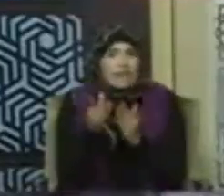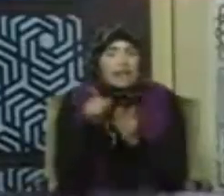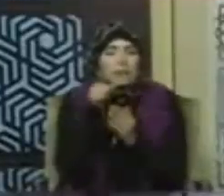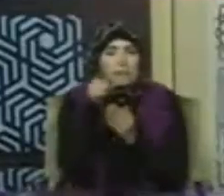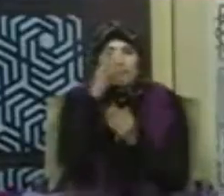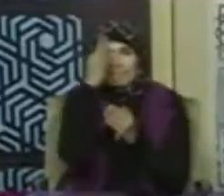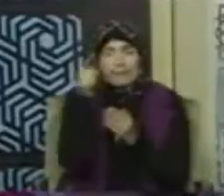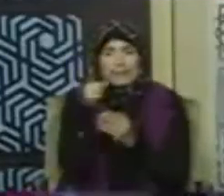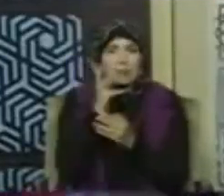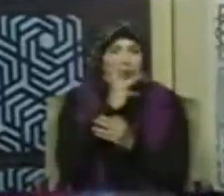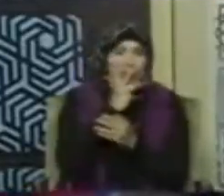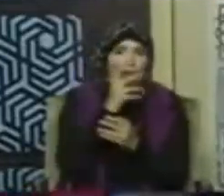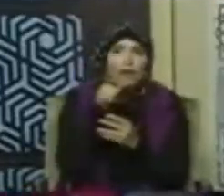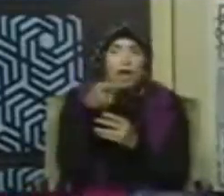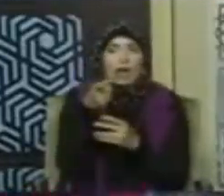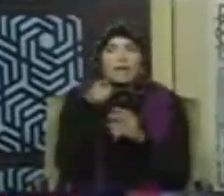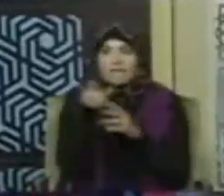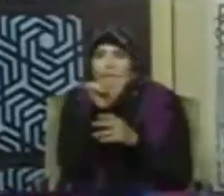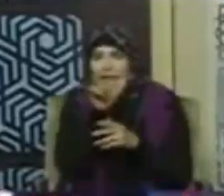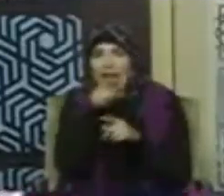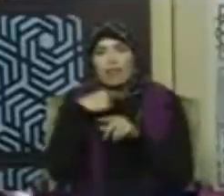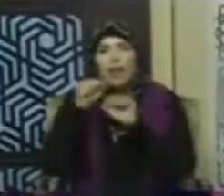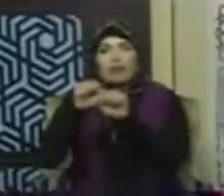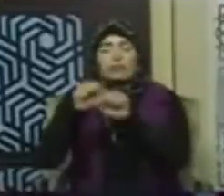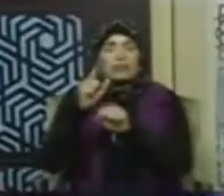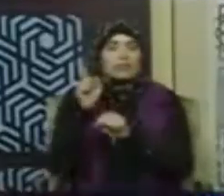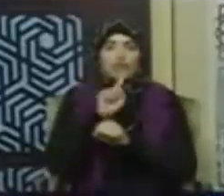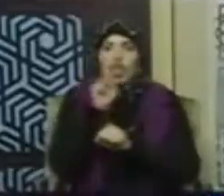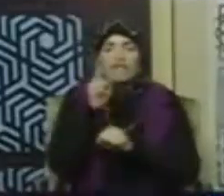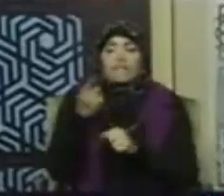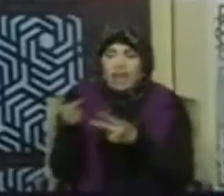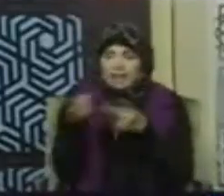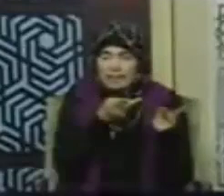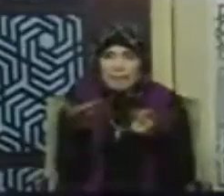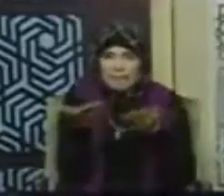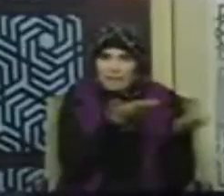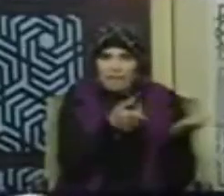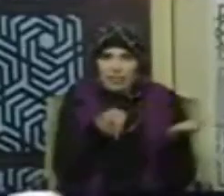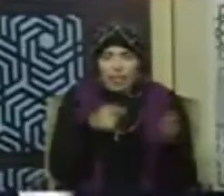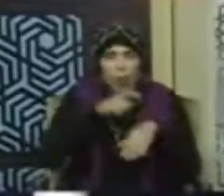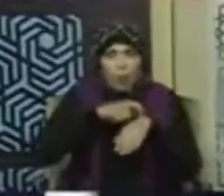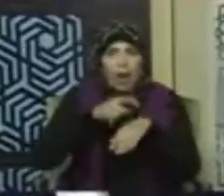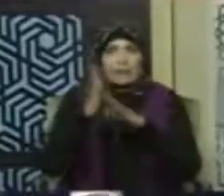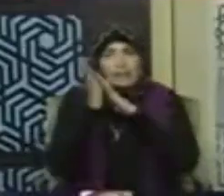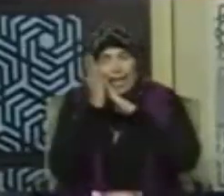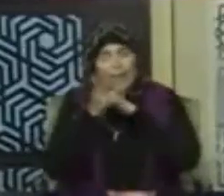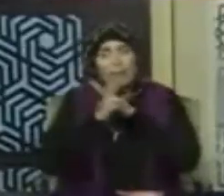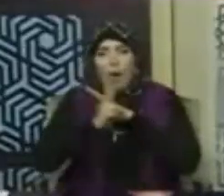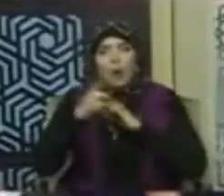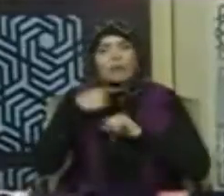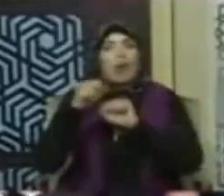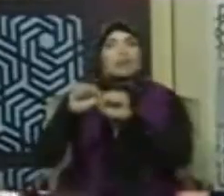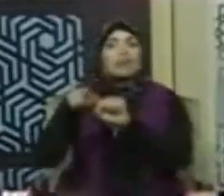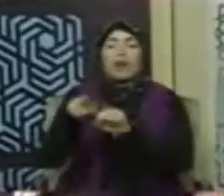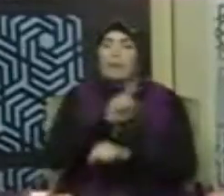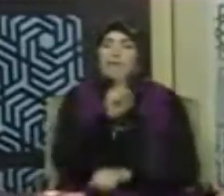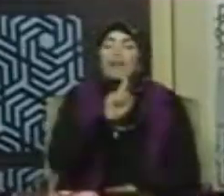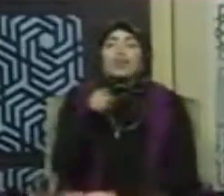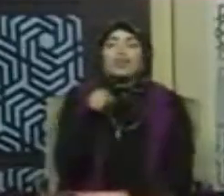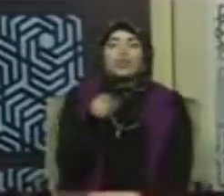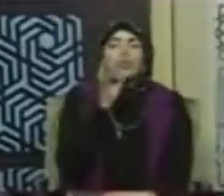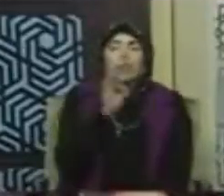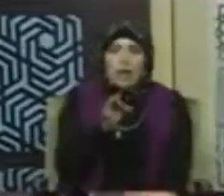وضع لا يسمح لهم باستقبال أحد في هذا التوقيت، حيث يقول الحق سبحانه: فإن